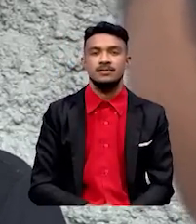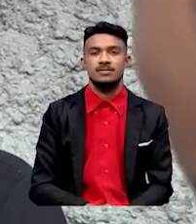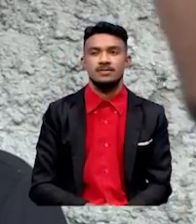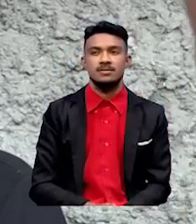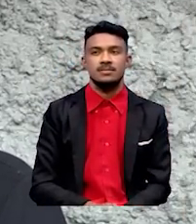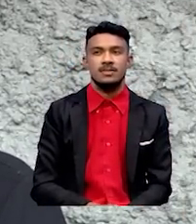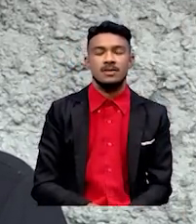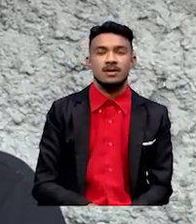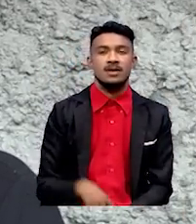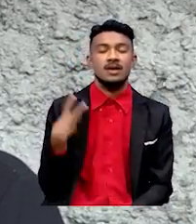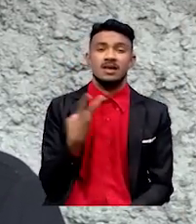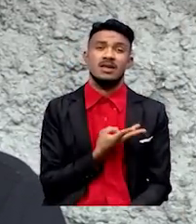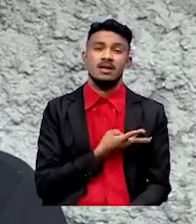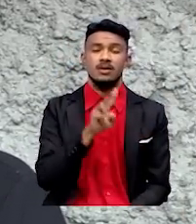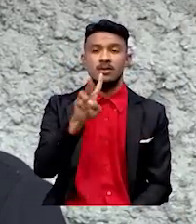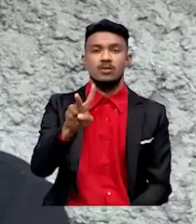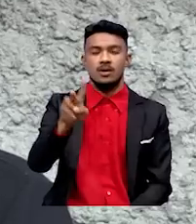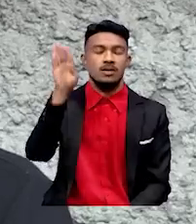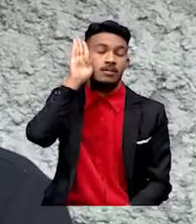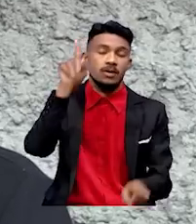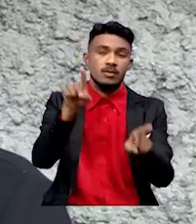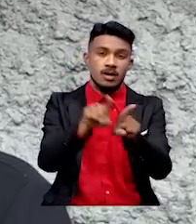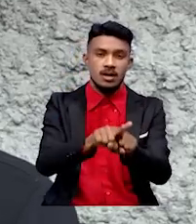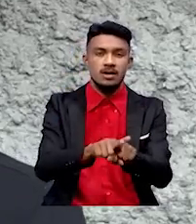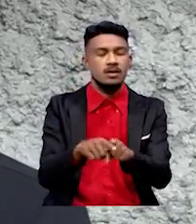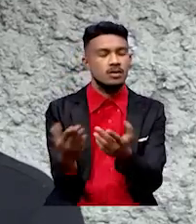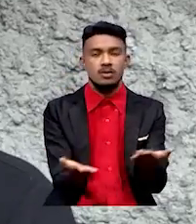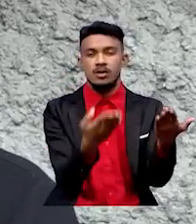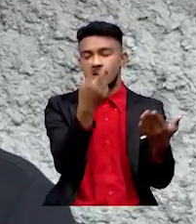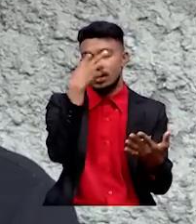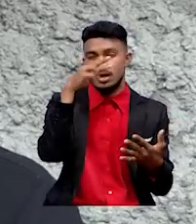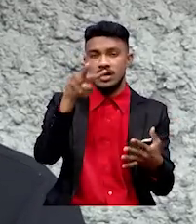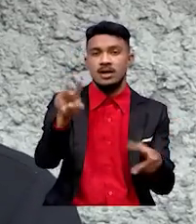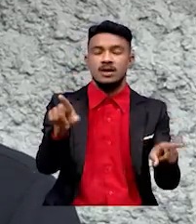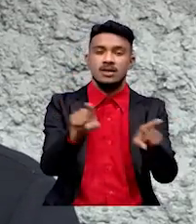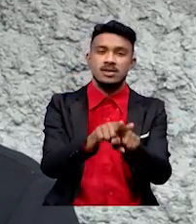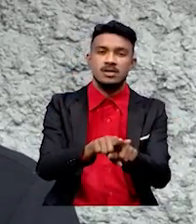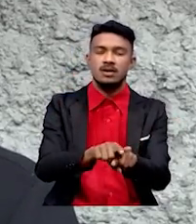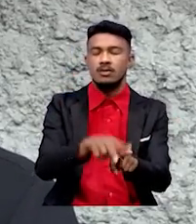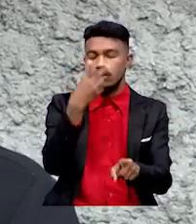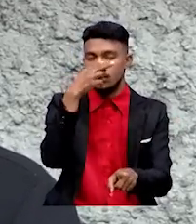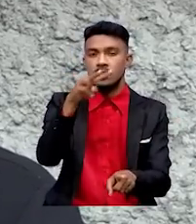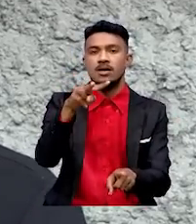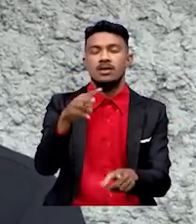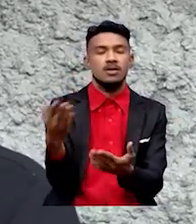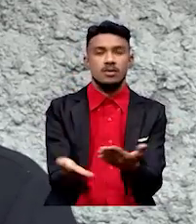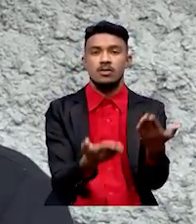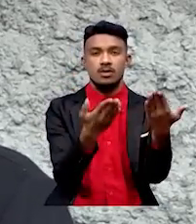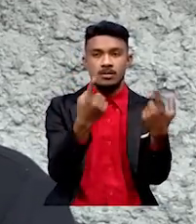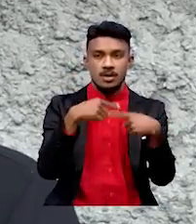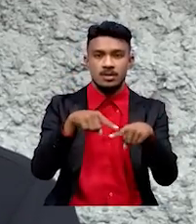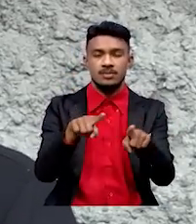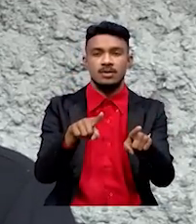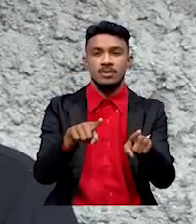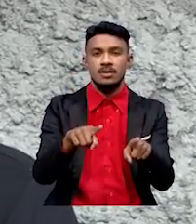turo mau aling ram fukang ida luri ba hari ang sa hari ni di ni luri ba ni di ni ko gini